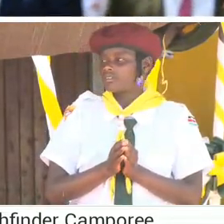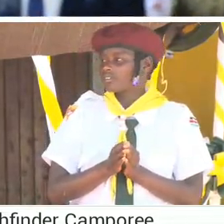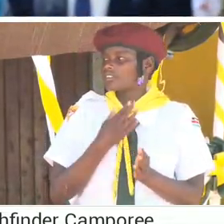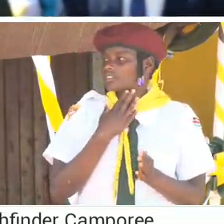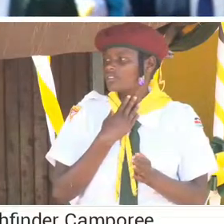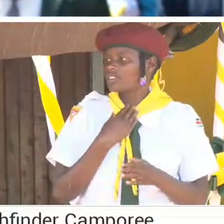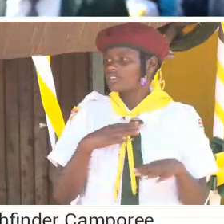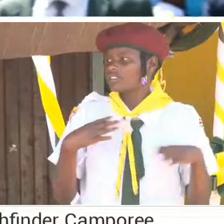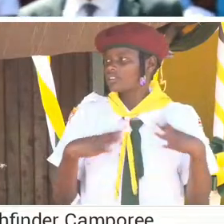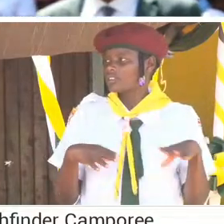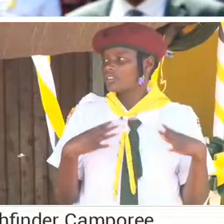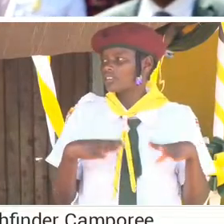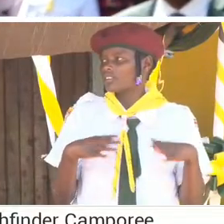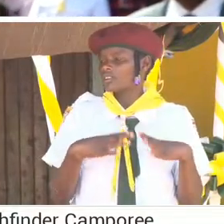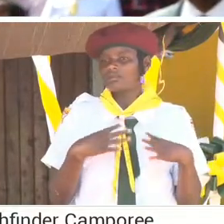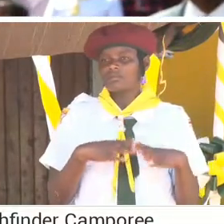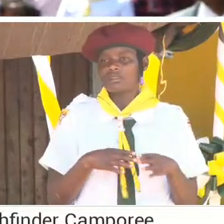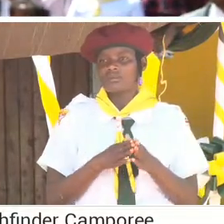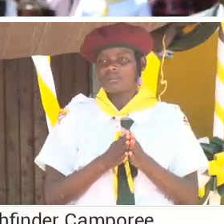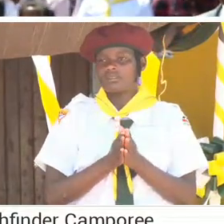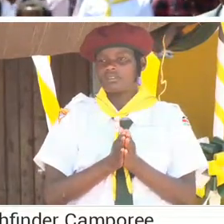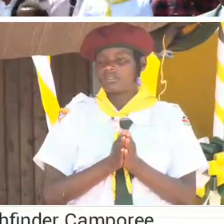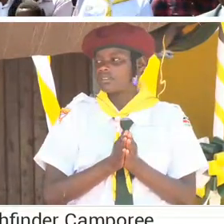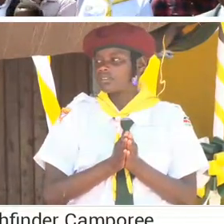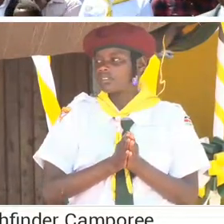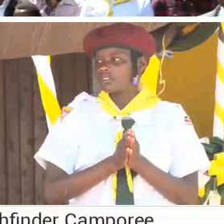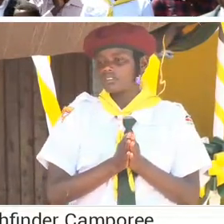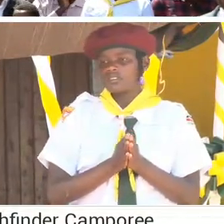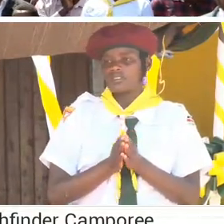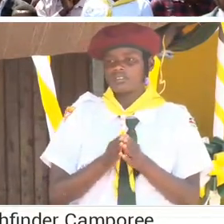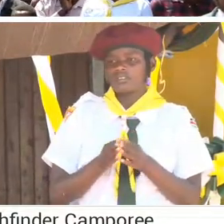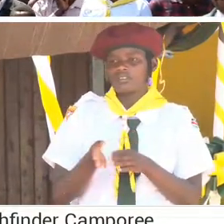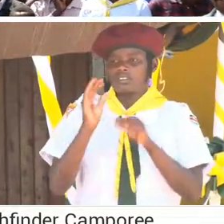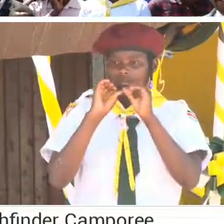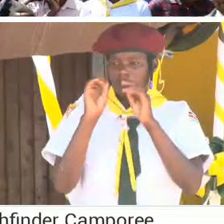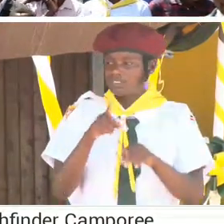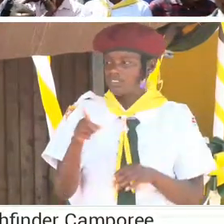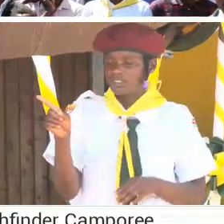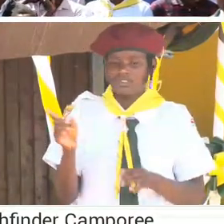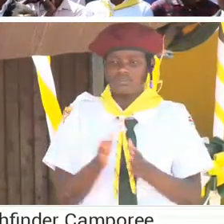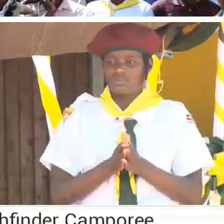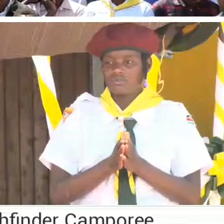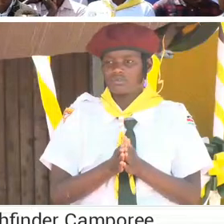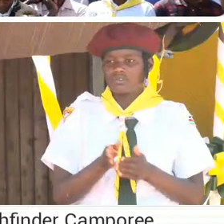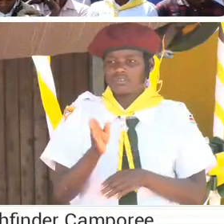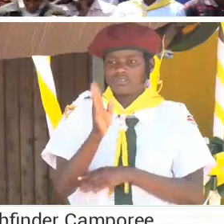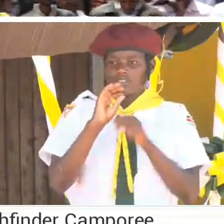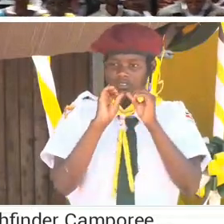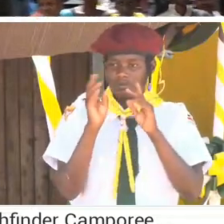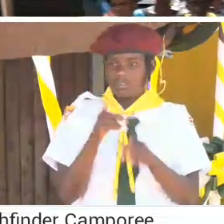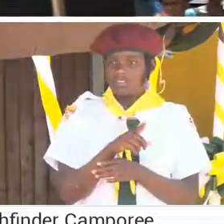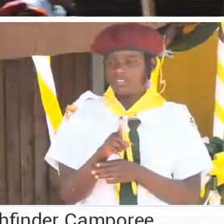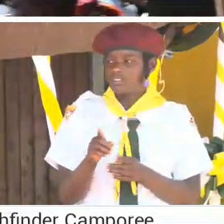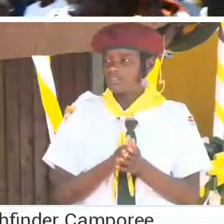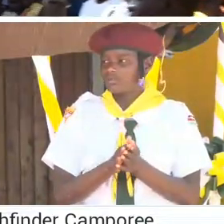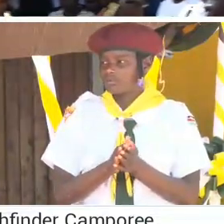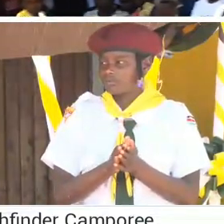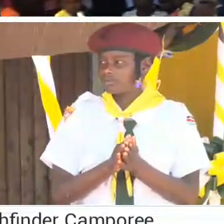Yesu. Rafiki unakuja? Unakuja. Bwana akubariki sana. Jiunge na kundi hili. Ona watu wa Mungu